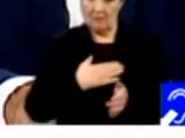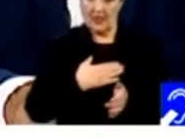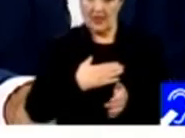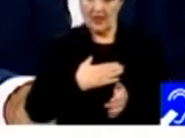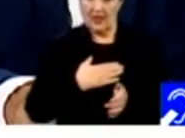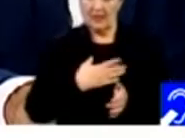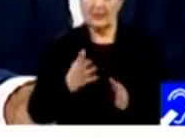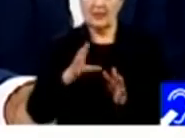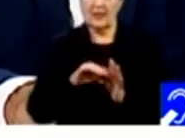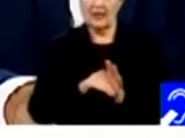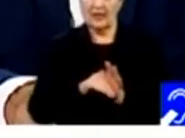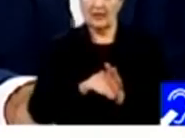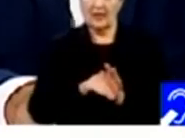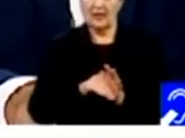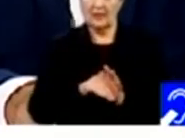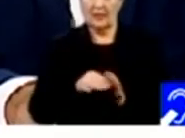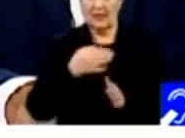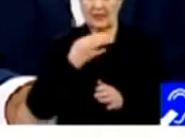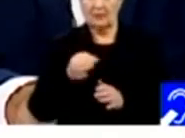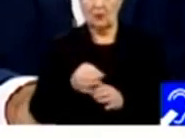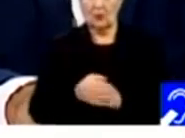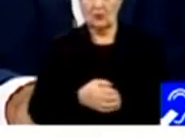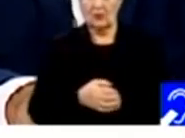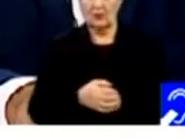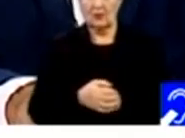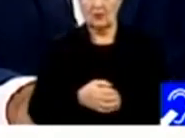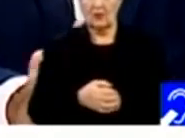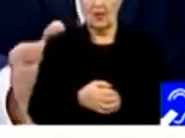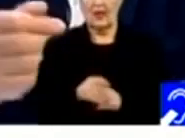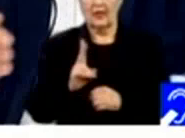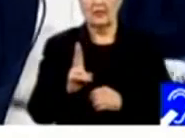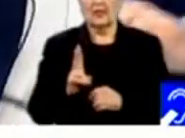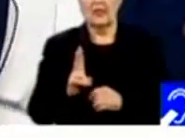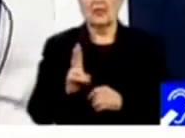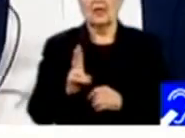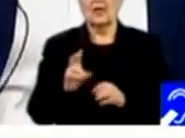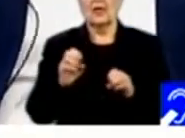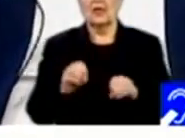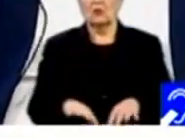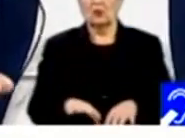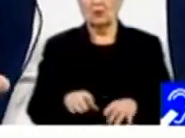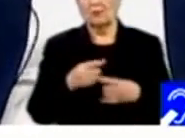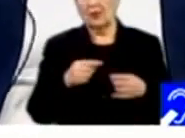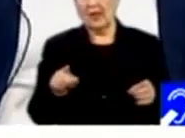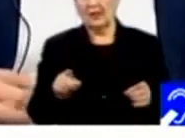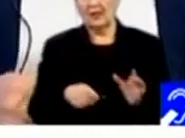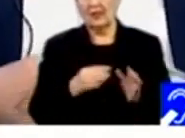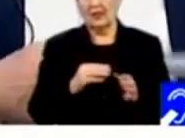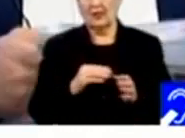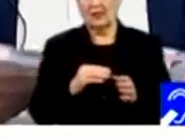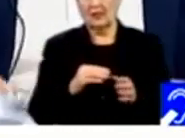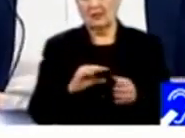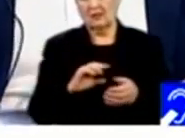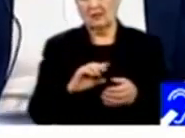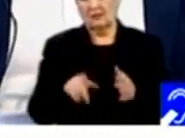să vă încadrați, să încadrați răspunsul în maxim 2 minute, astfel încât să reușim să discutăm și celelalte subiecte